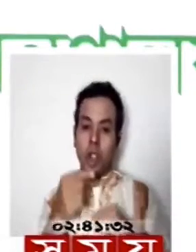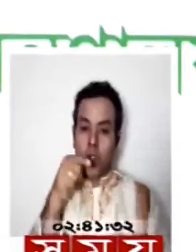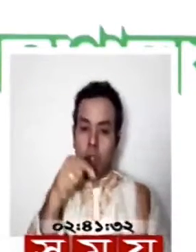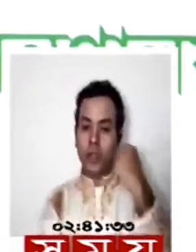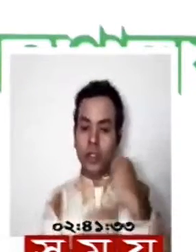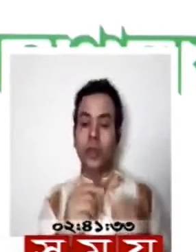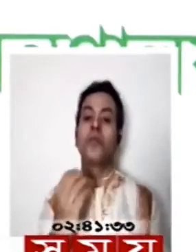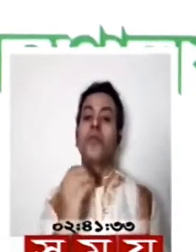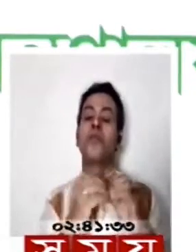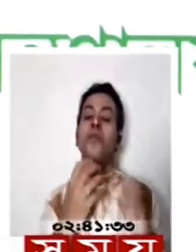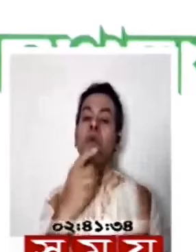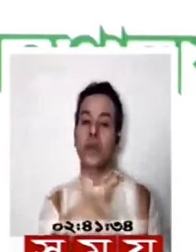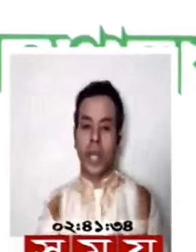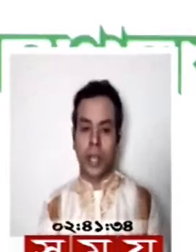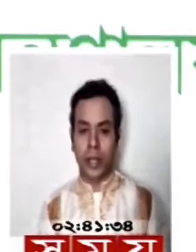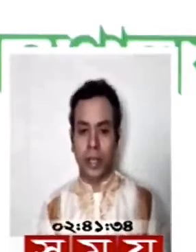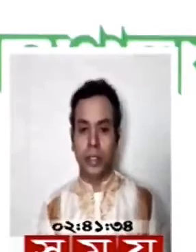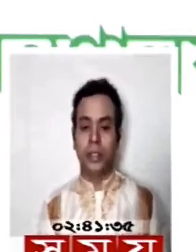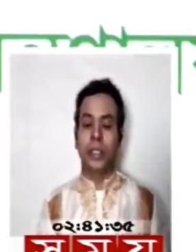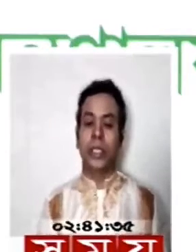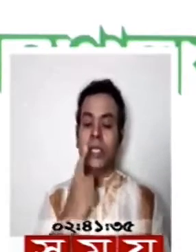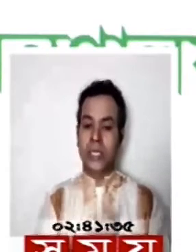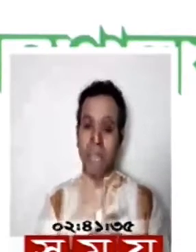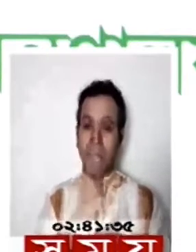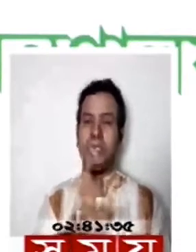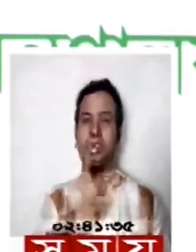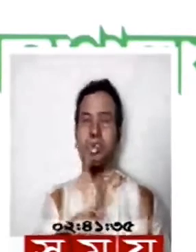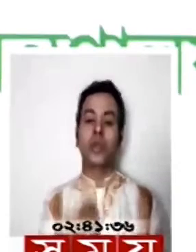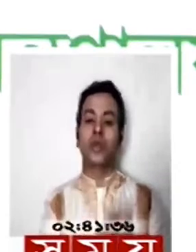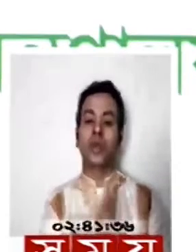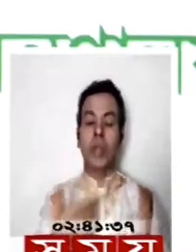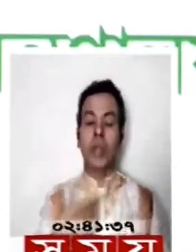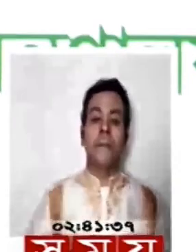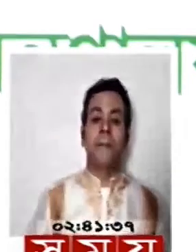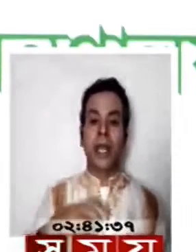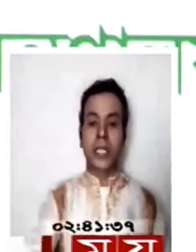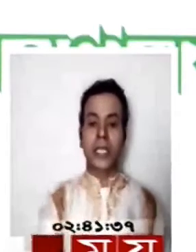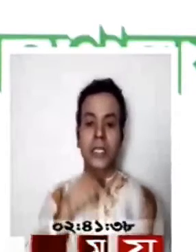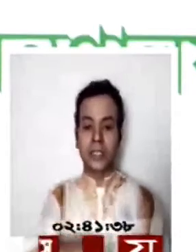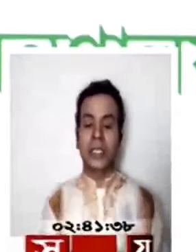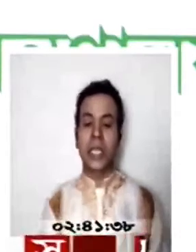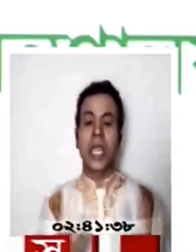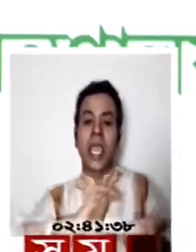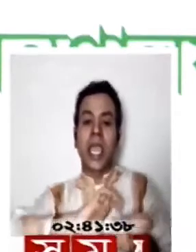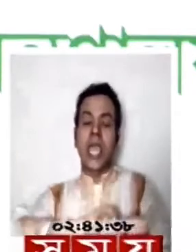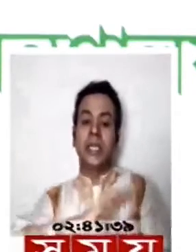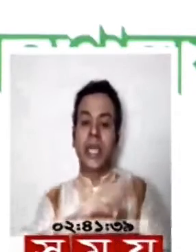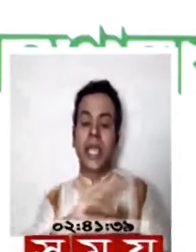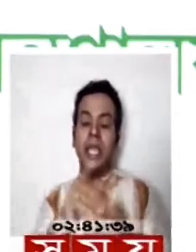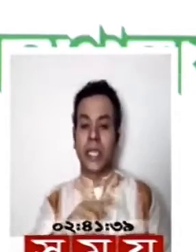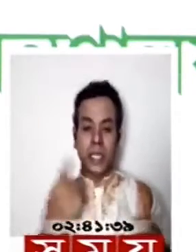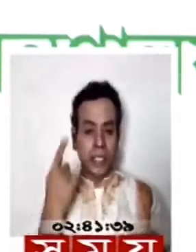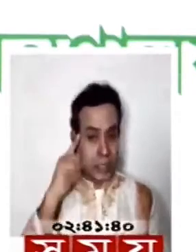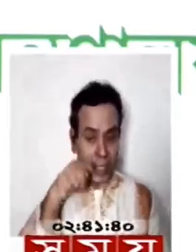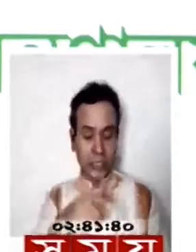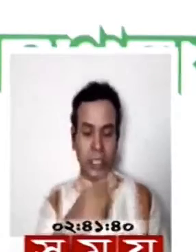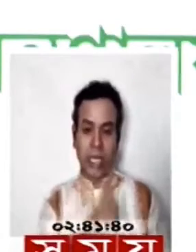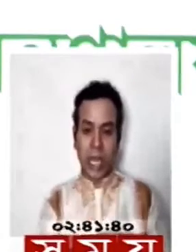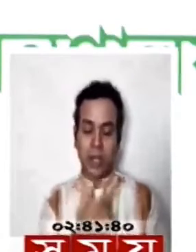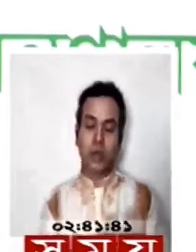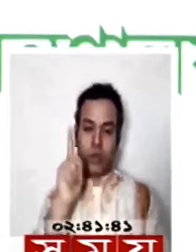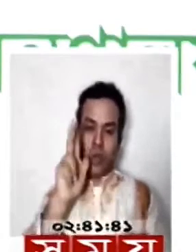এবং ঢাকার বাইরের হসপিটাল টিএমএসএস মেডিকেল কলেজ ও রাফাতুল্লাহ কমিউনিটি হসপিটাল বগুড়া। তাছাড়া ঢাকা